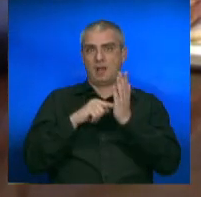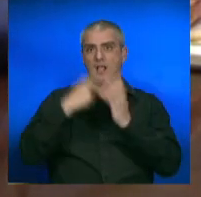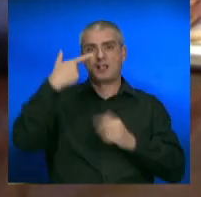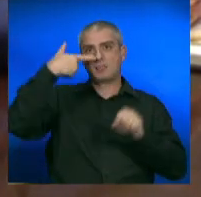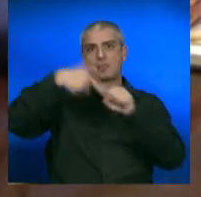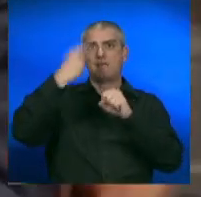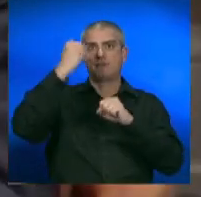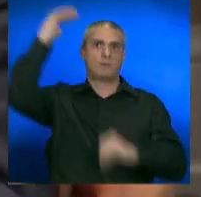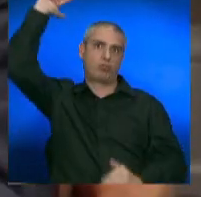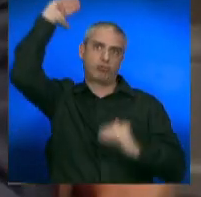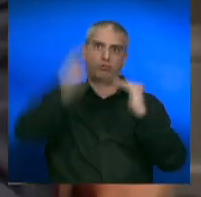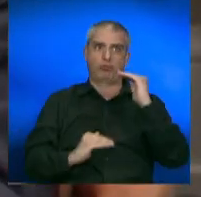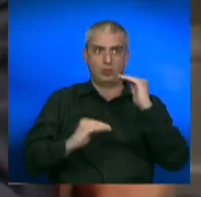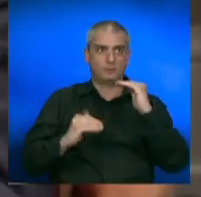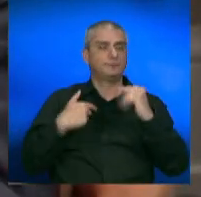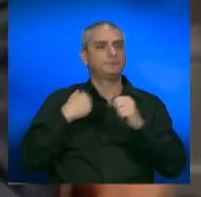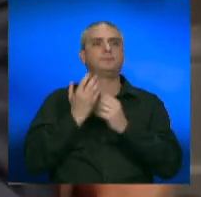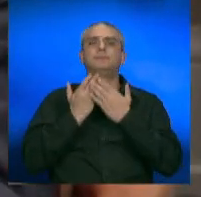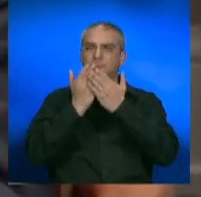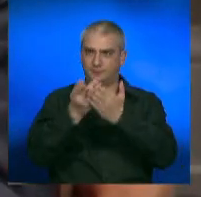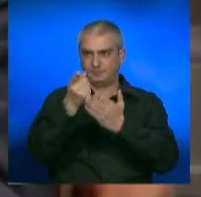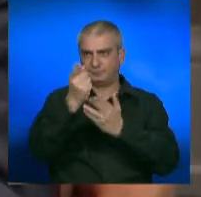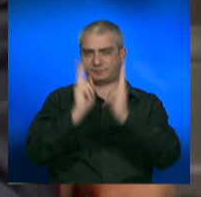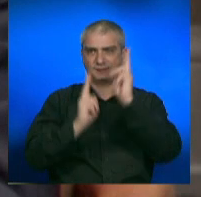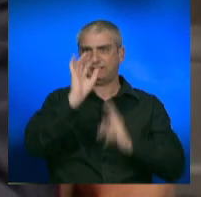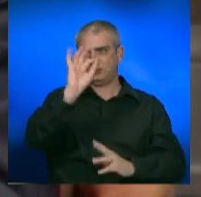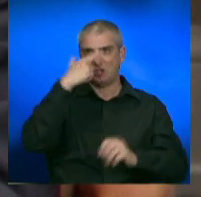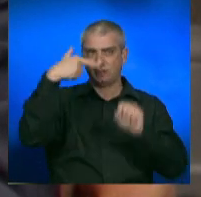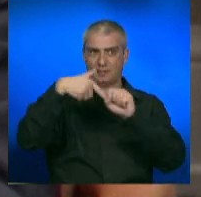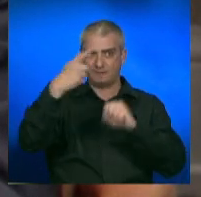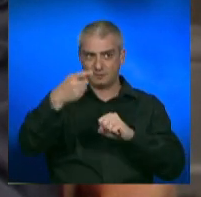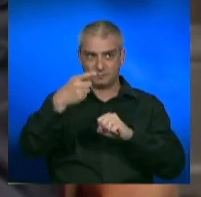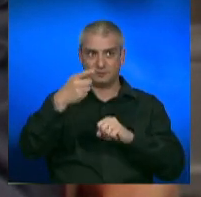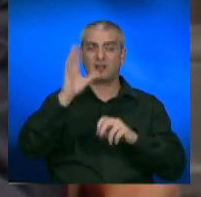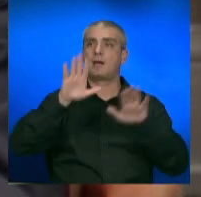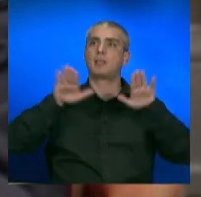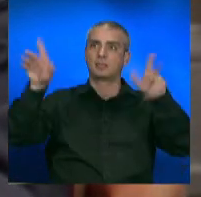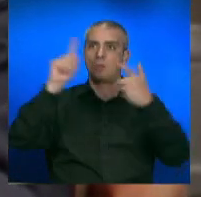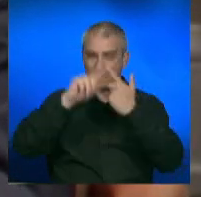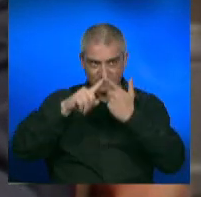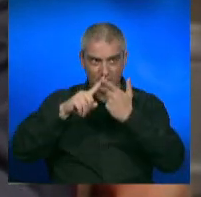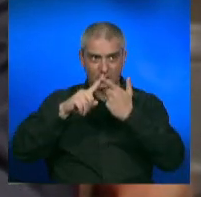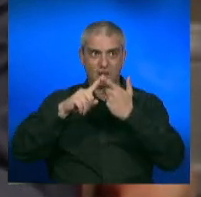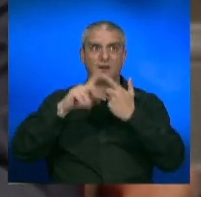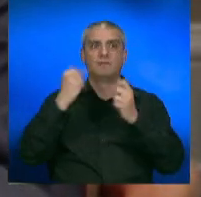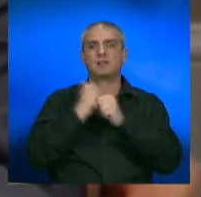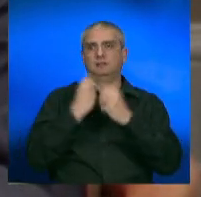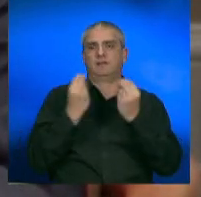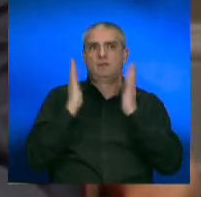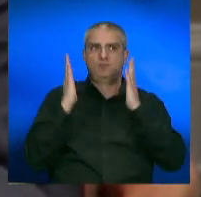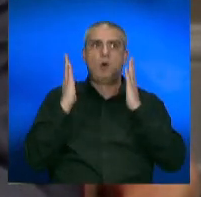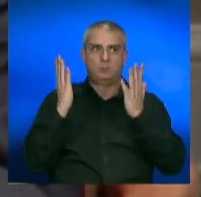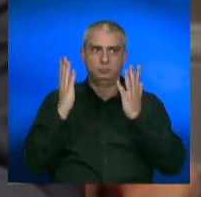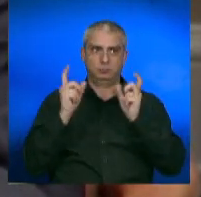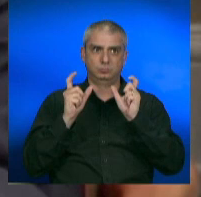צלילת מחיר הנפט. We're going to be helping that industry. Likewise with the airline industry, they're taking very, very strong steps for